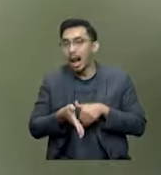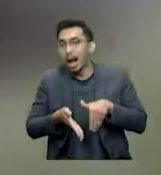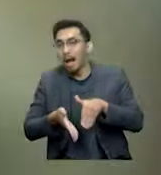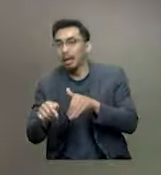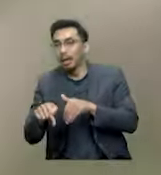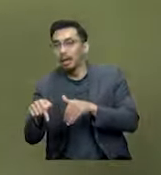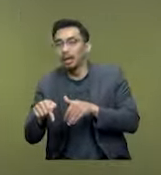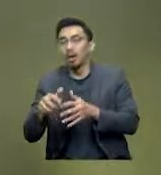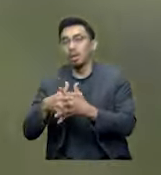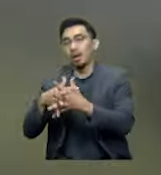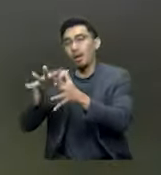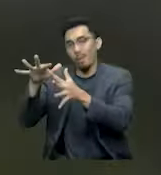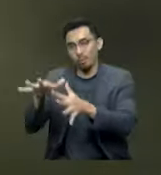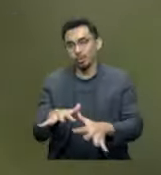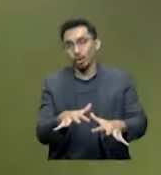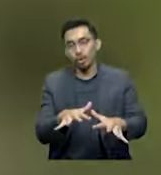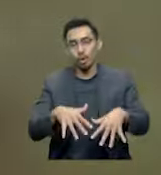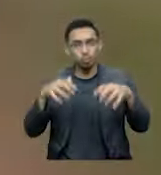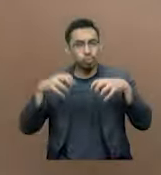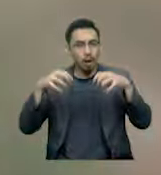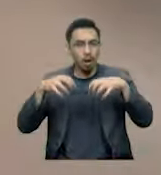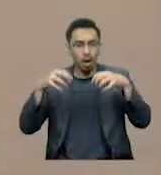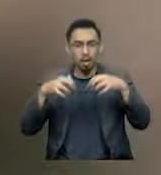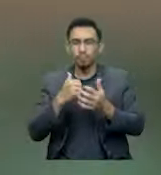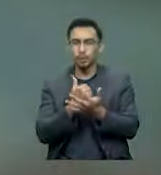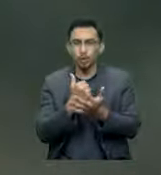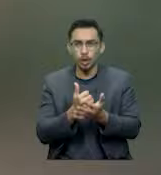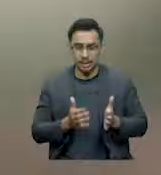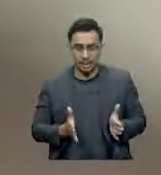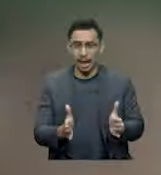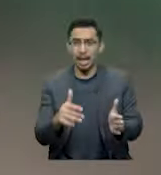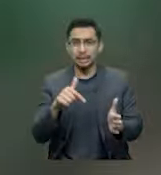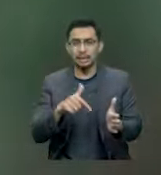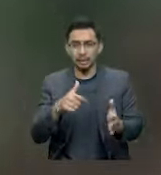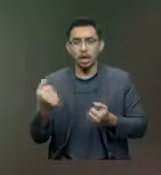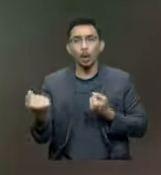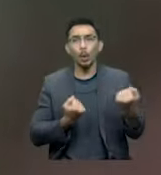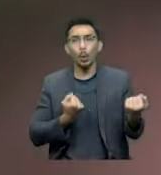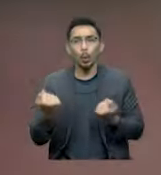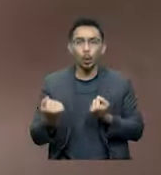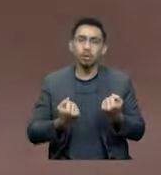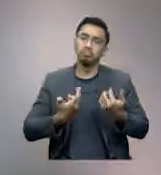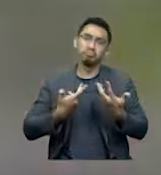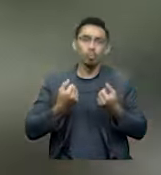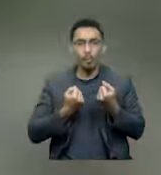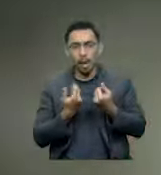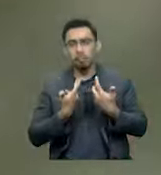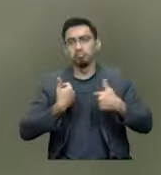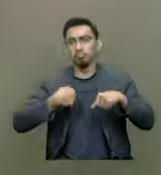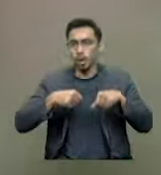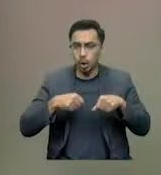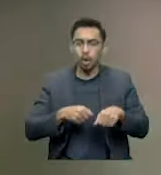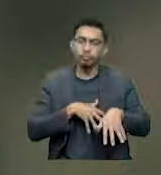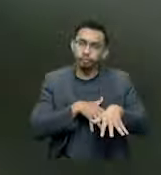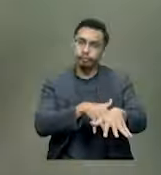menyebut saat longsor menerjang ada banyak kendaraan Tengah melintas diantaranya truk minibus dan sejumlah sepeda motor petugas bersama alat berat telah berada di